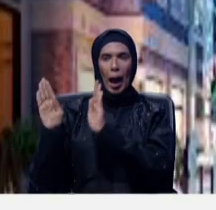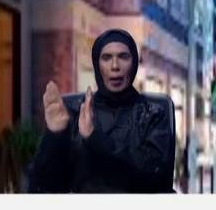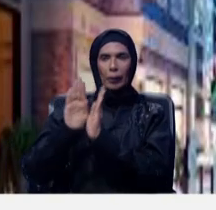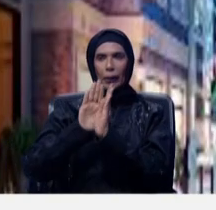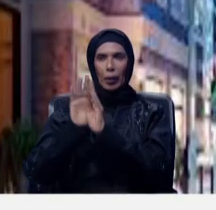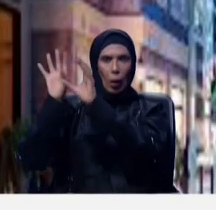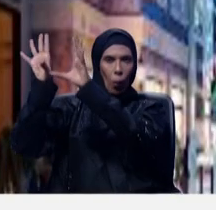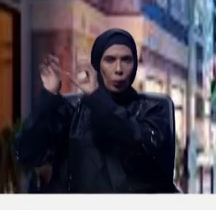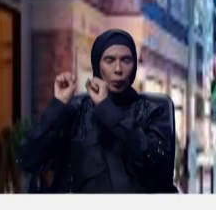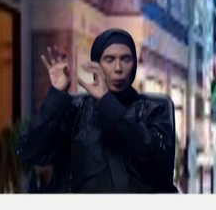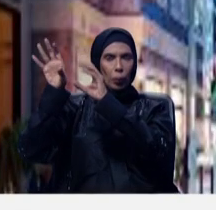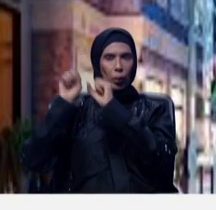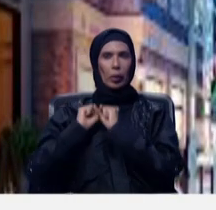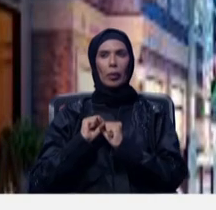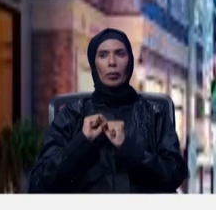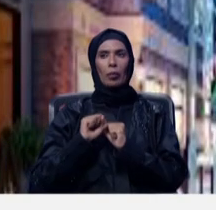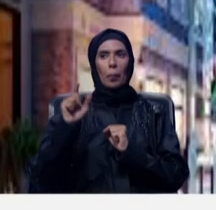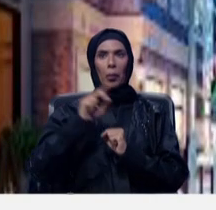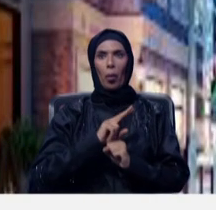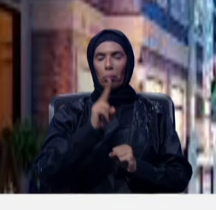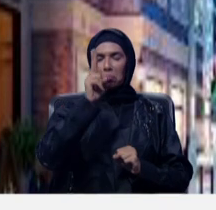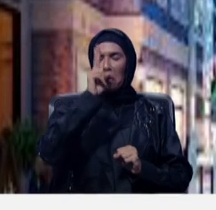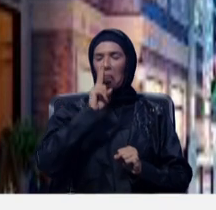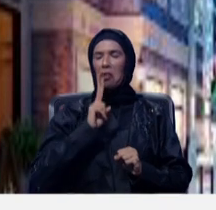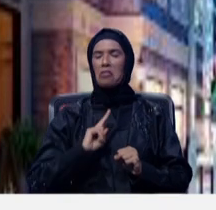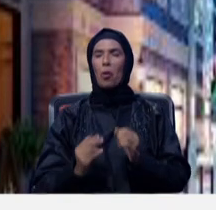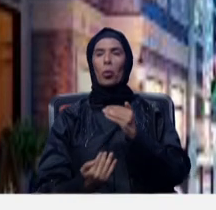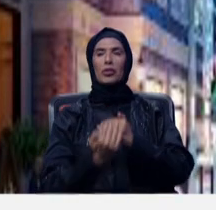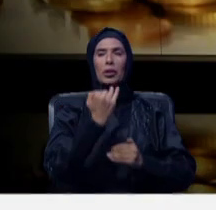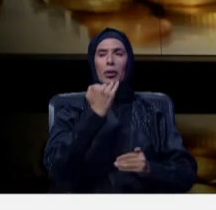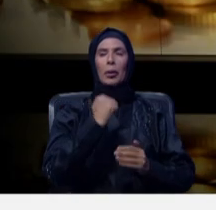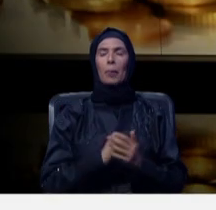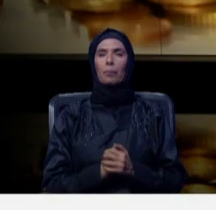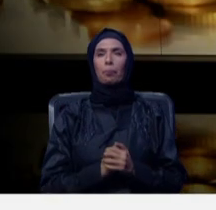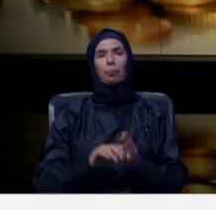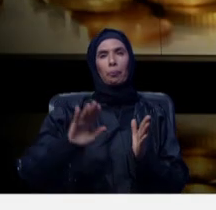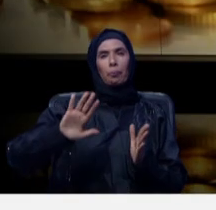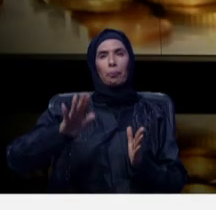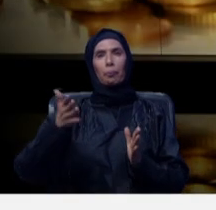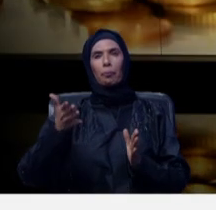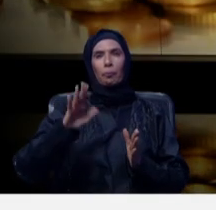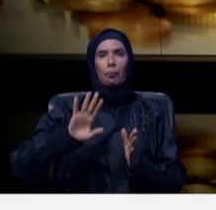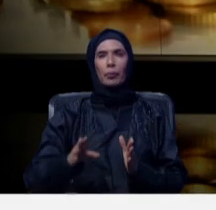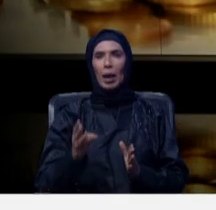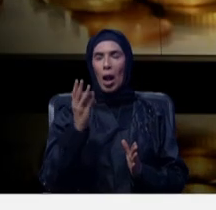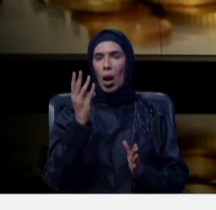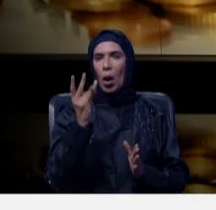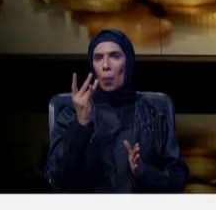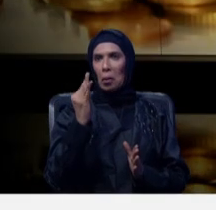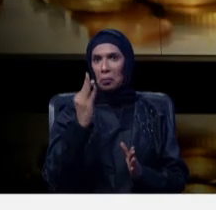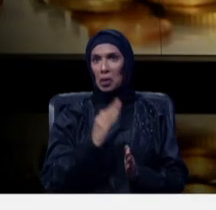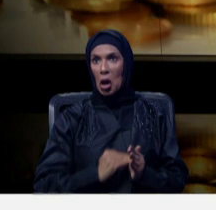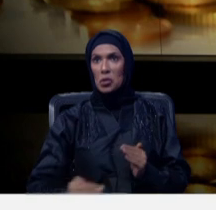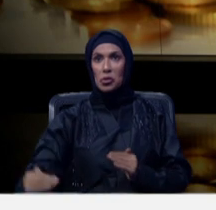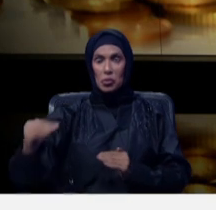100 ميجاوات من الطاقة النظيفة والمتجددة. ومن المتوقع أن يصل مبلغ التوفير بحلول عام